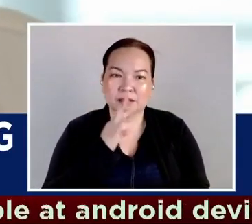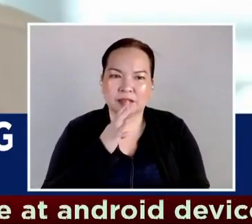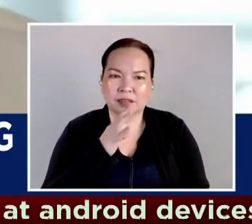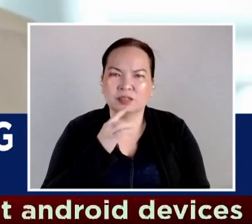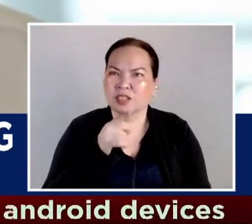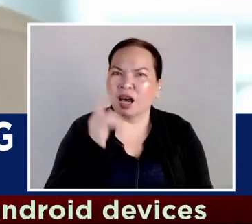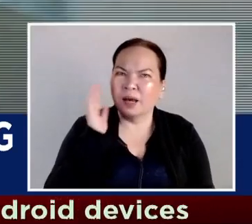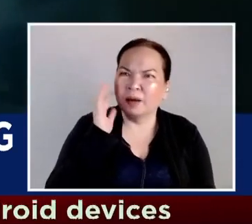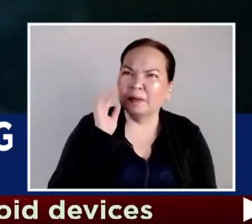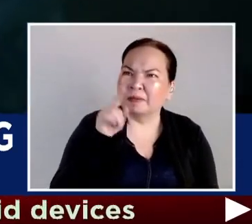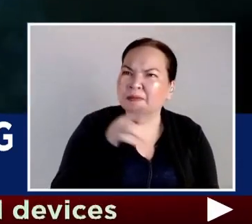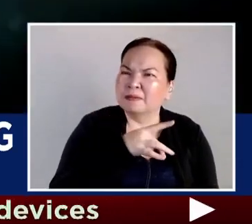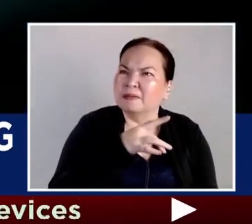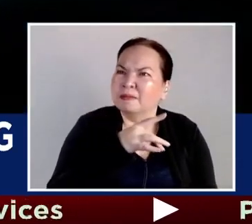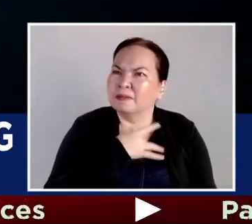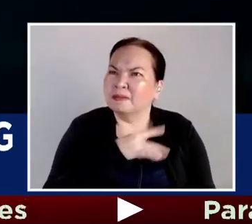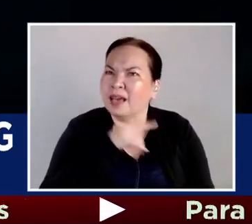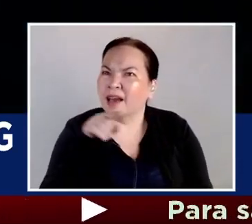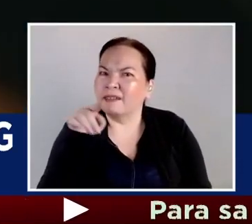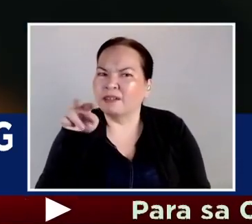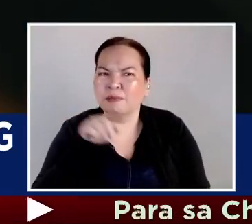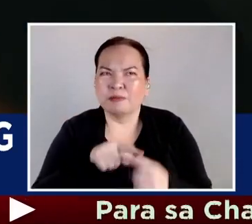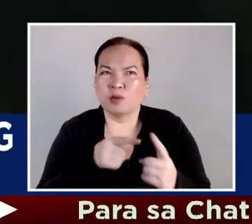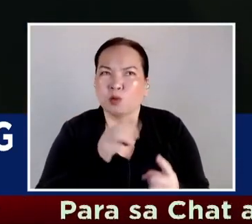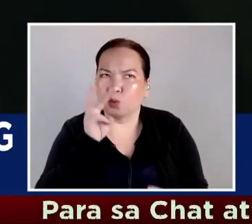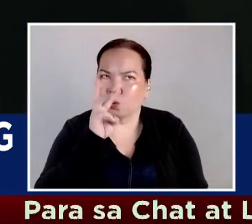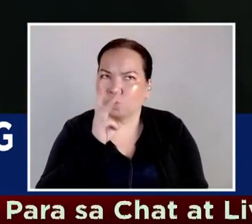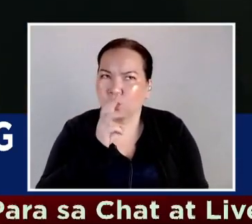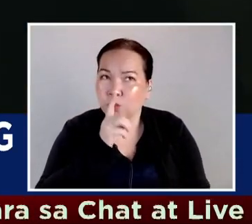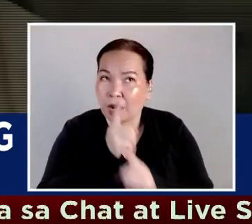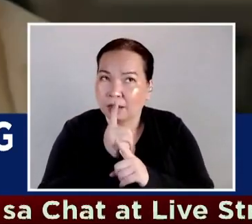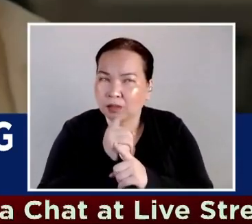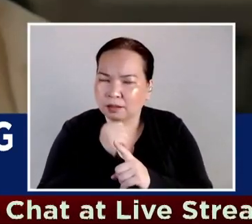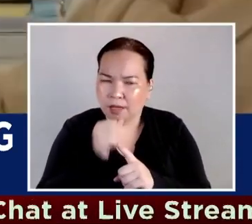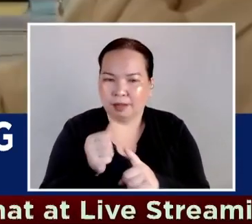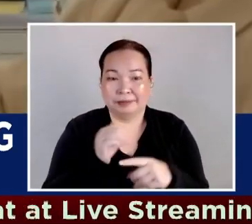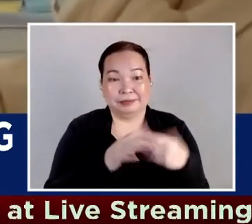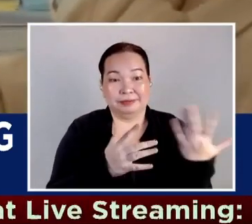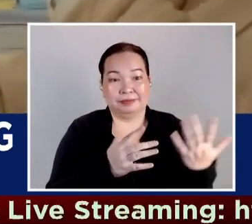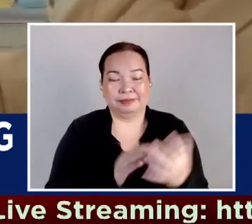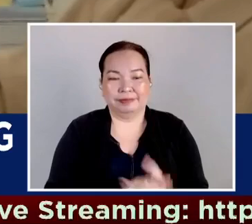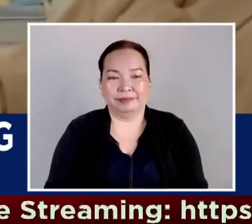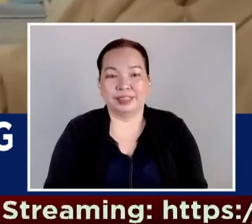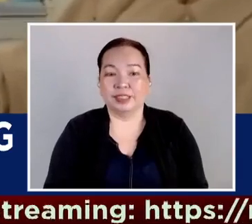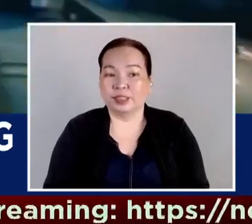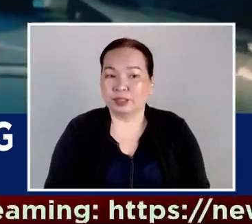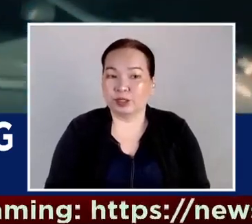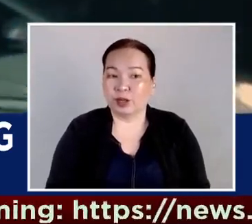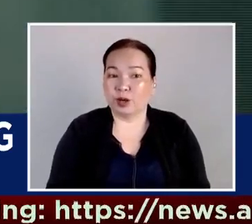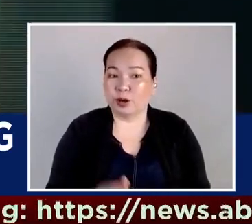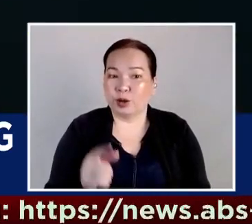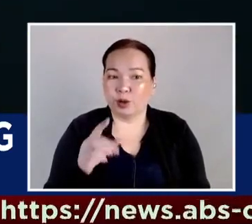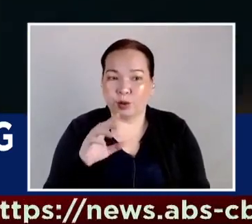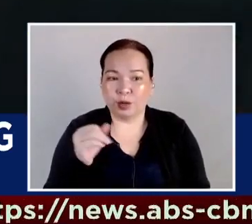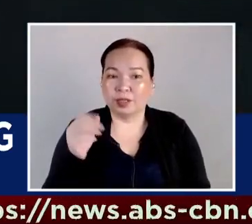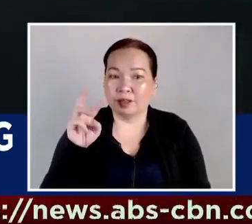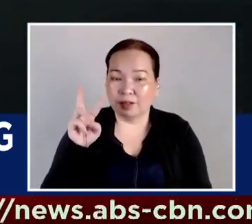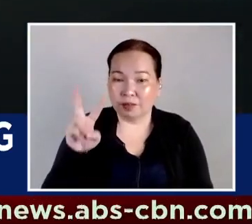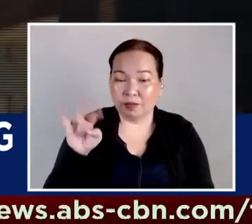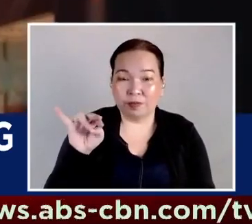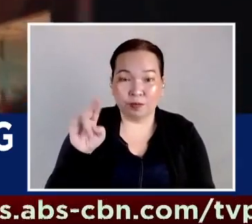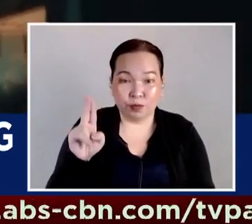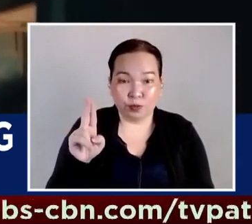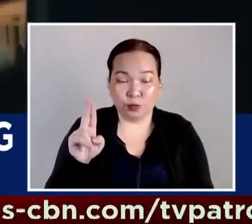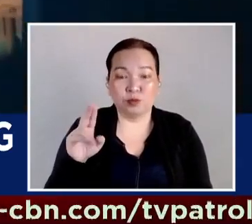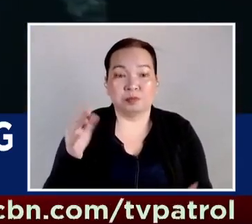kang ikumpirma kung... Sa Webes, June 23 na ang world premiere ng Flower of Evil sa streaming platform na View. At June 25